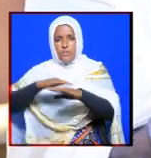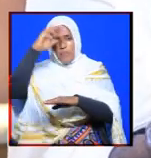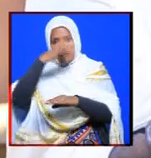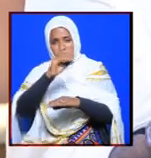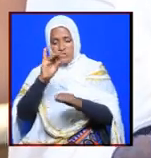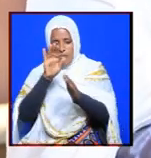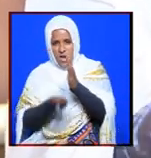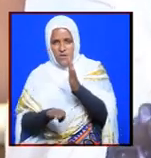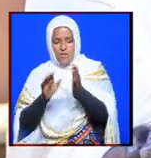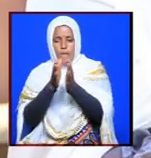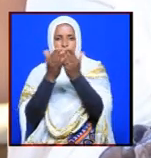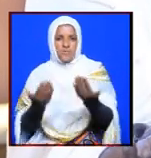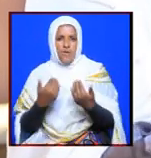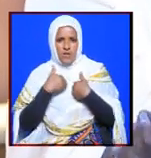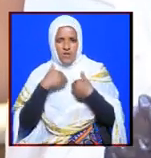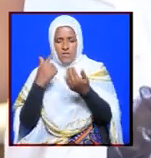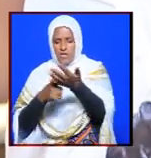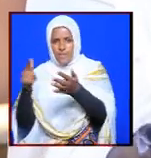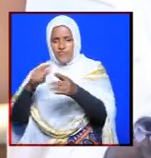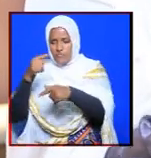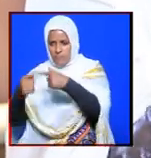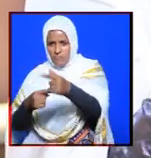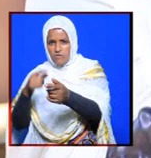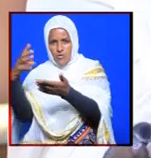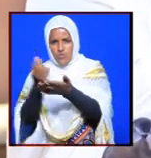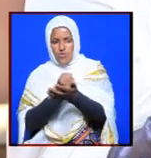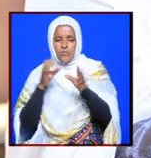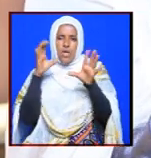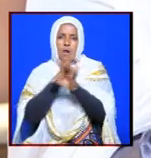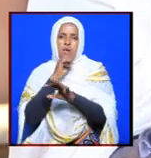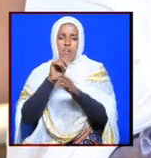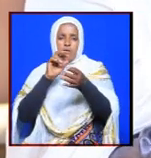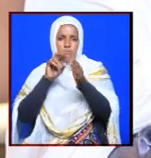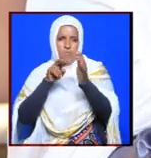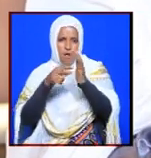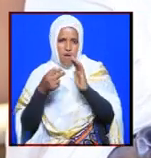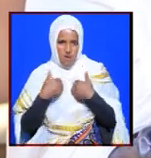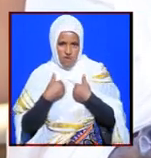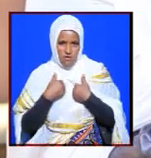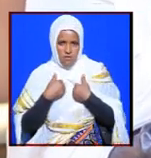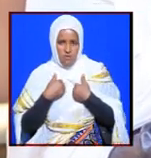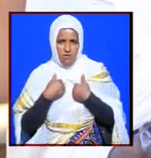እንጂ የማያንስ ብዙ መጽሐፍ አላት። እንደው እነሱ እያጋዙትም እየወሰዱትም ያላለቀ አሁንም አለ።